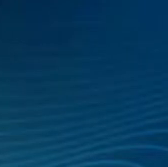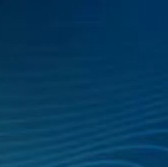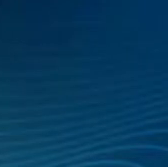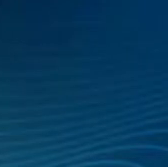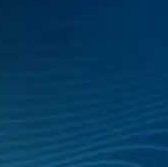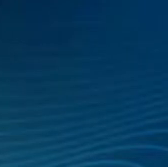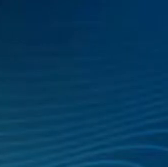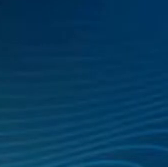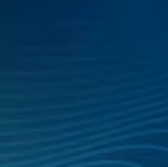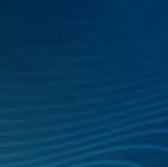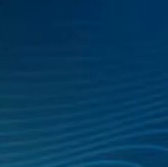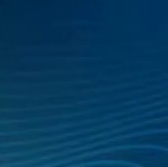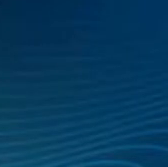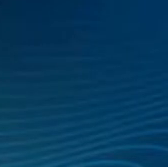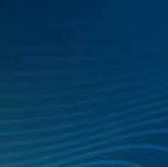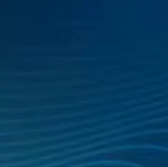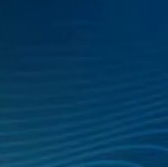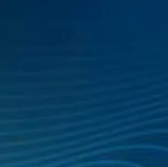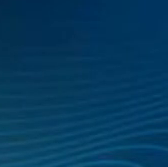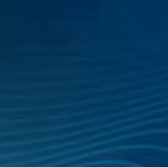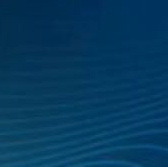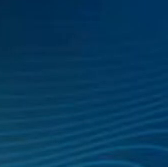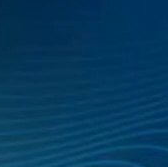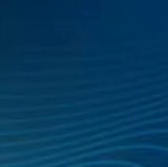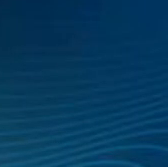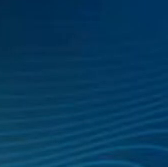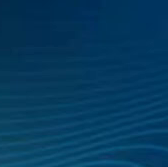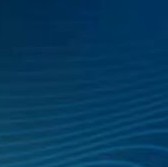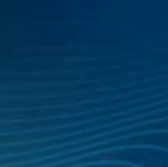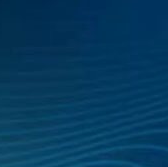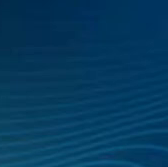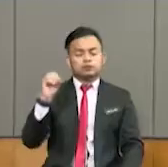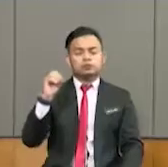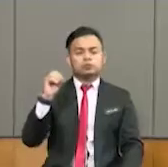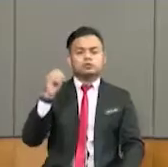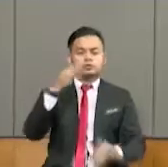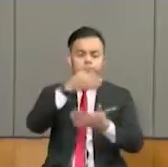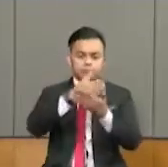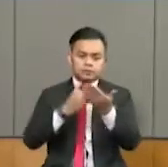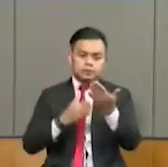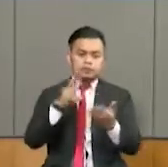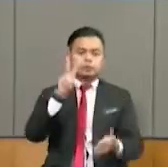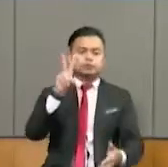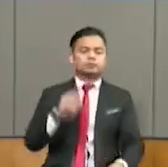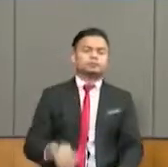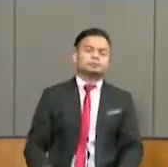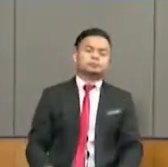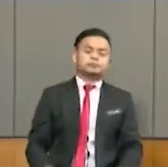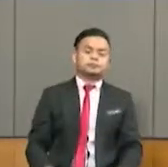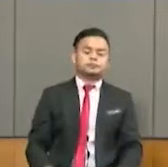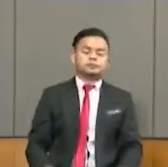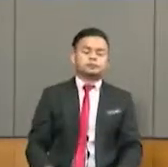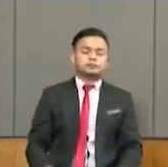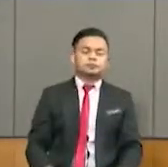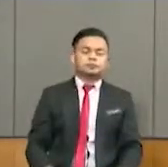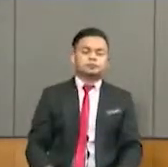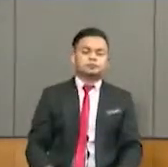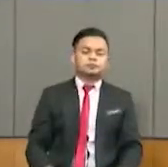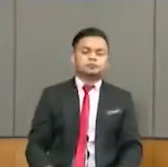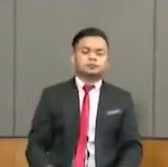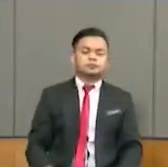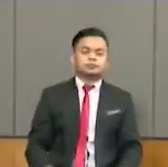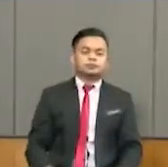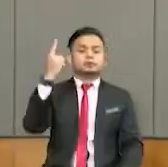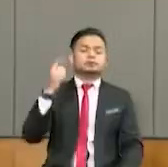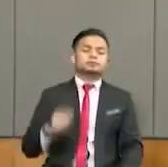akan dibahagikan kepada dua kumpulan. Dan kita laksanakan pembahagian kepada dua kumpulan ini untuk